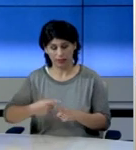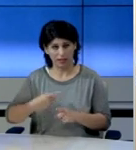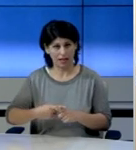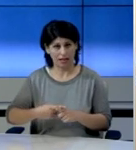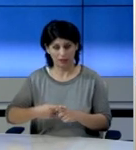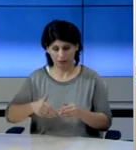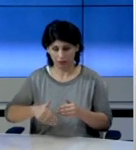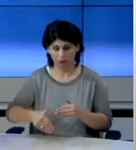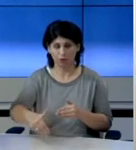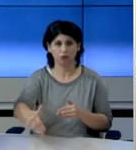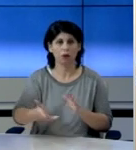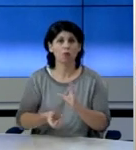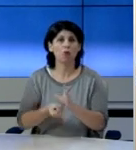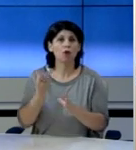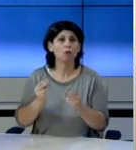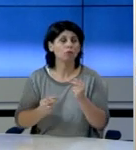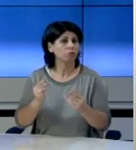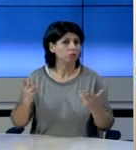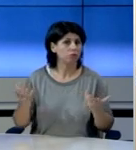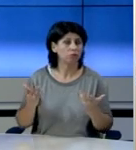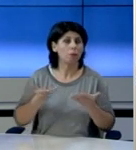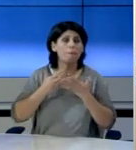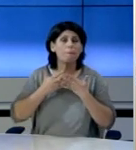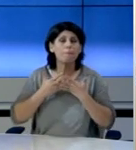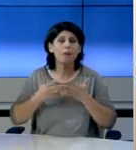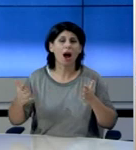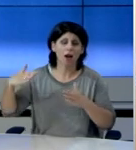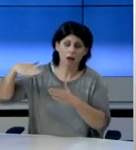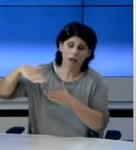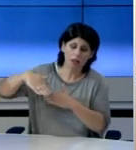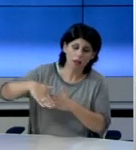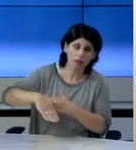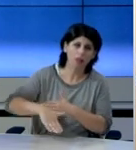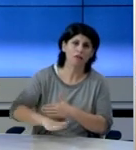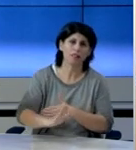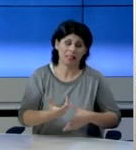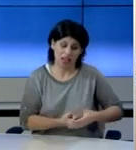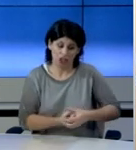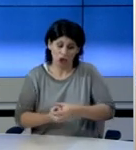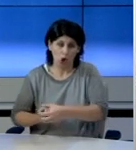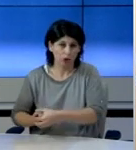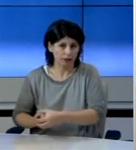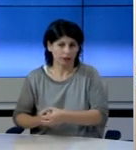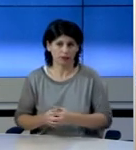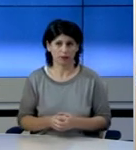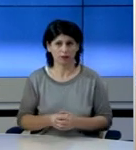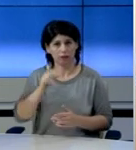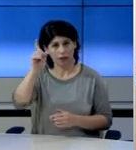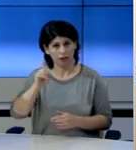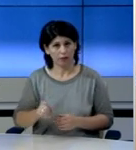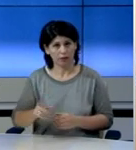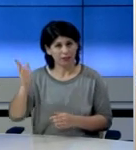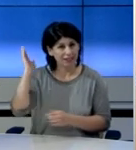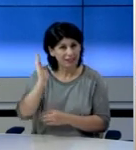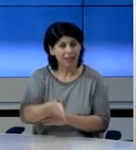βρεθεί μπροστά σε μια νέα περιπέτεια πολύ μεγάλης ύφεσης και λιτότητας ενδέχεται να